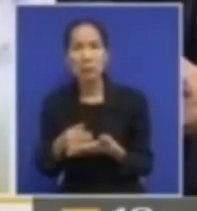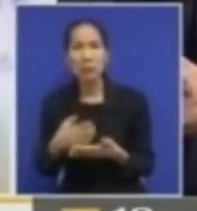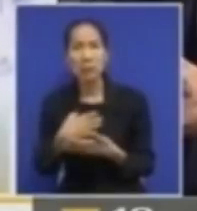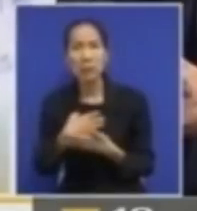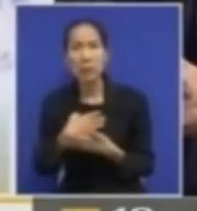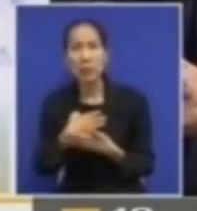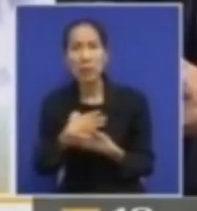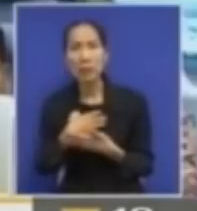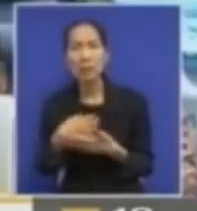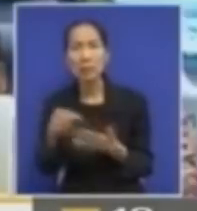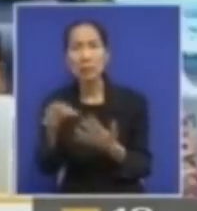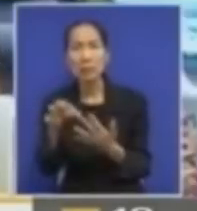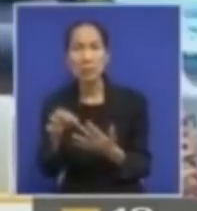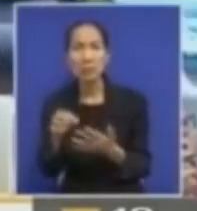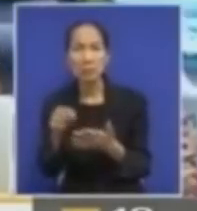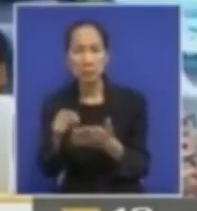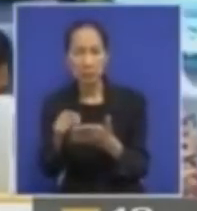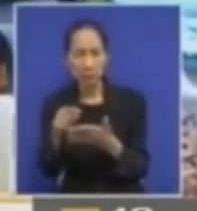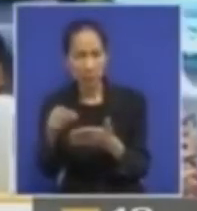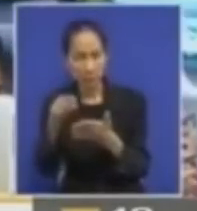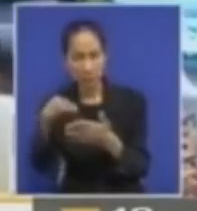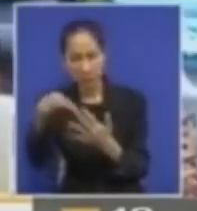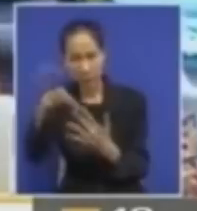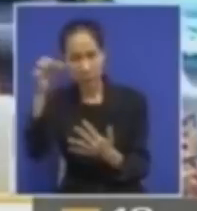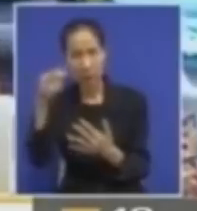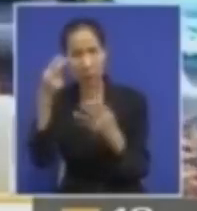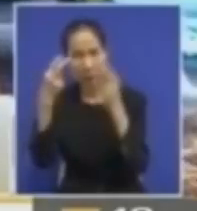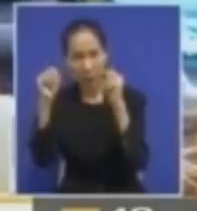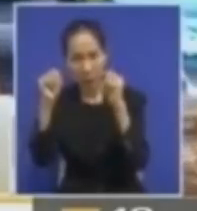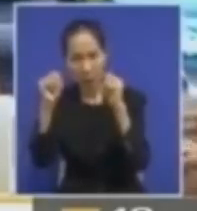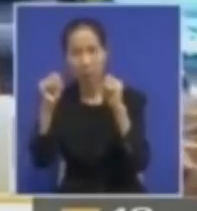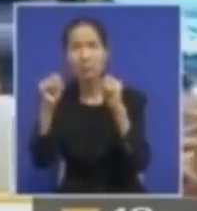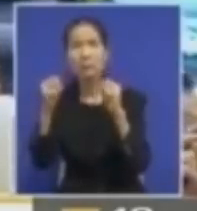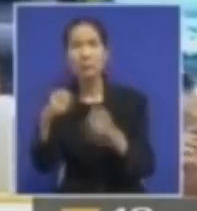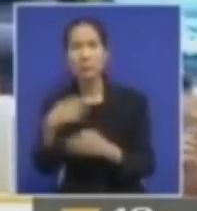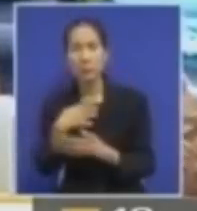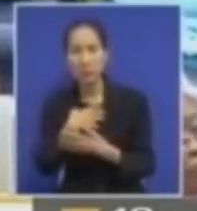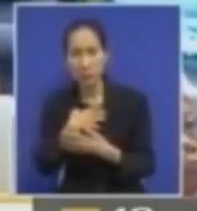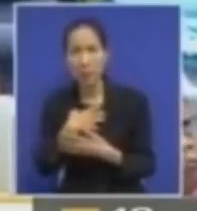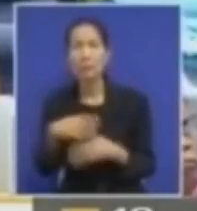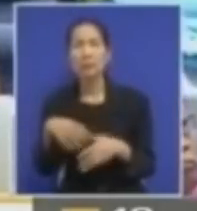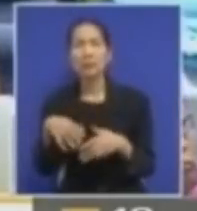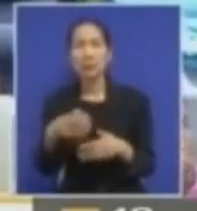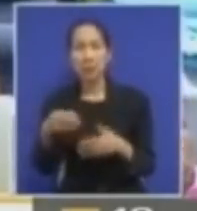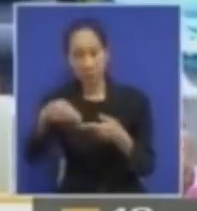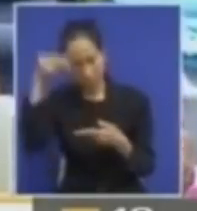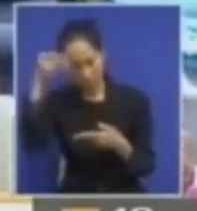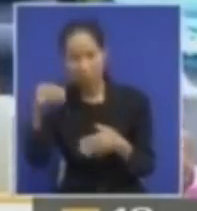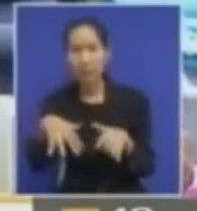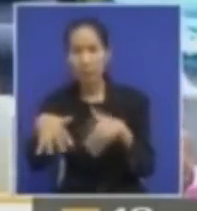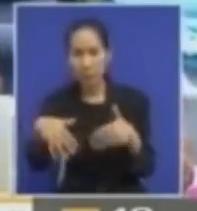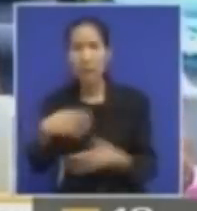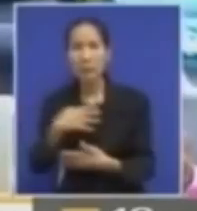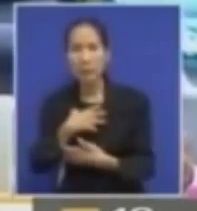เลือกนายกรัฐมนตรีครั้งนี้เป็นไปอย่างที่เขาและประชาชนต้องการโดยเฉพาะ